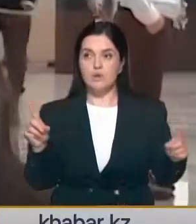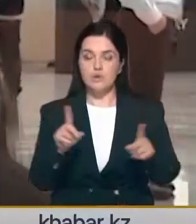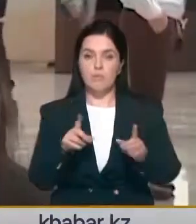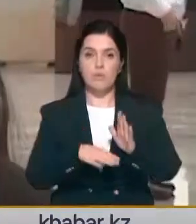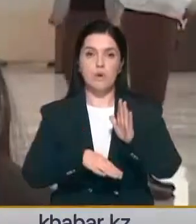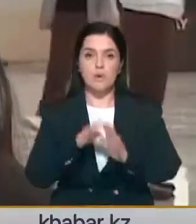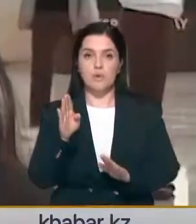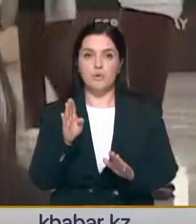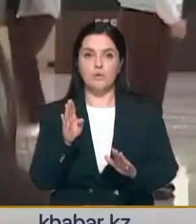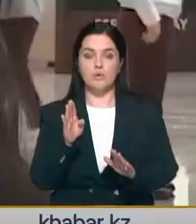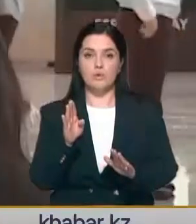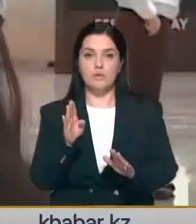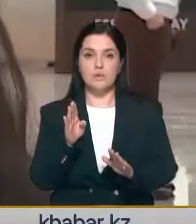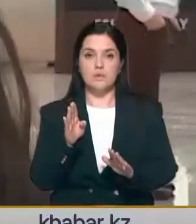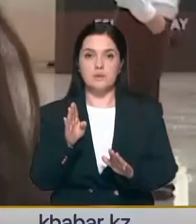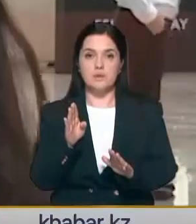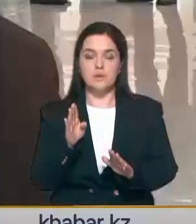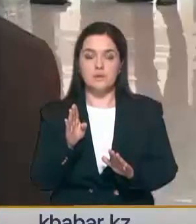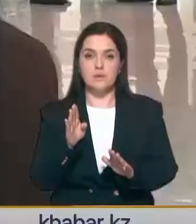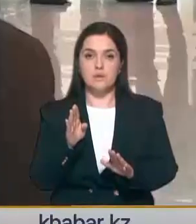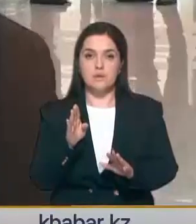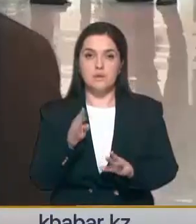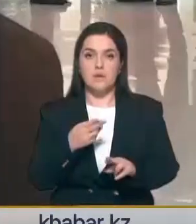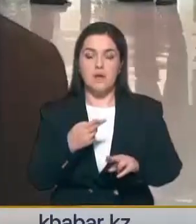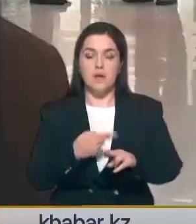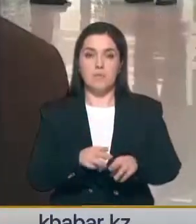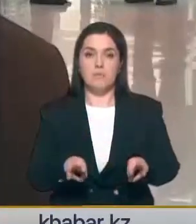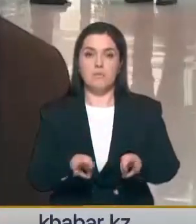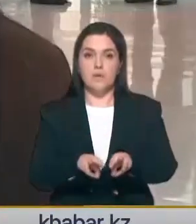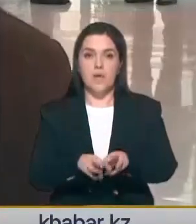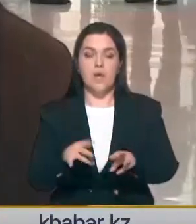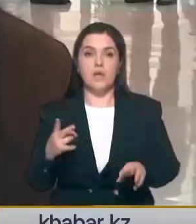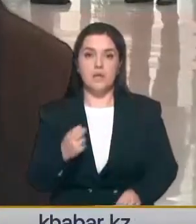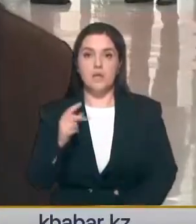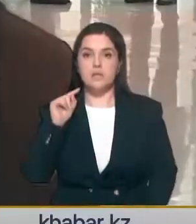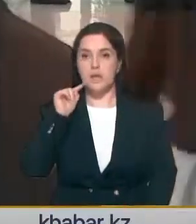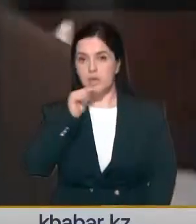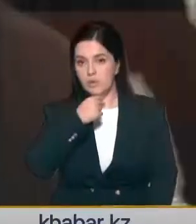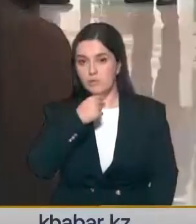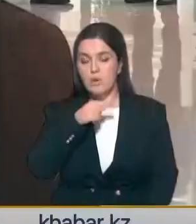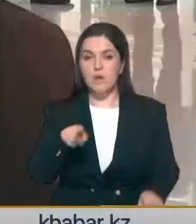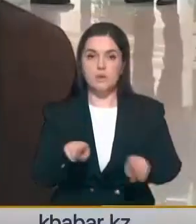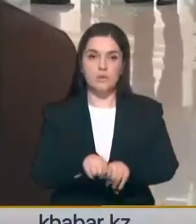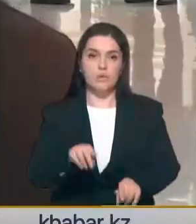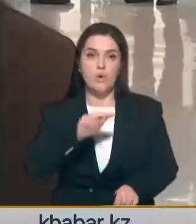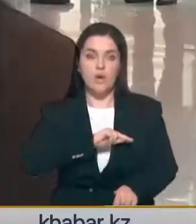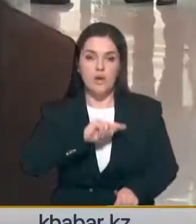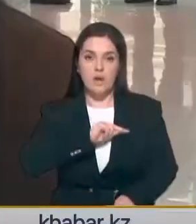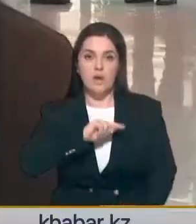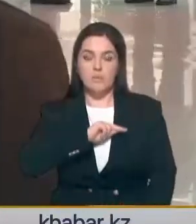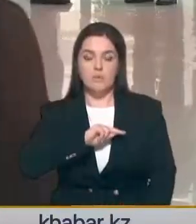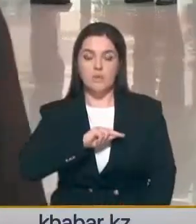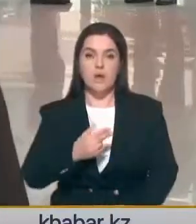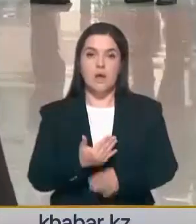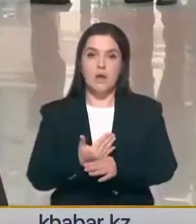улучшить сейчас нормотворчество, да, в законе с Министерством национальной экономики мы проводим такую работу. Также отдельно